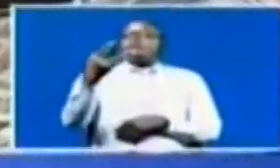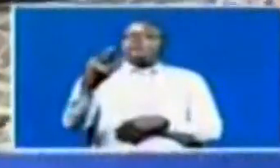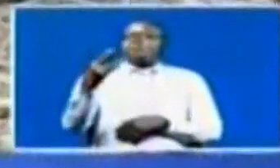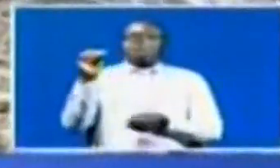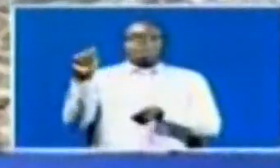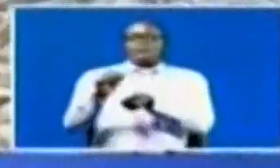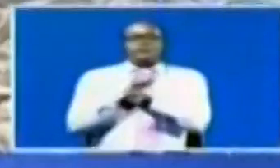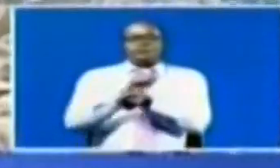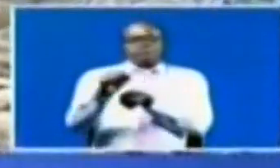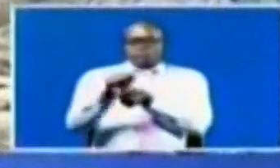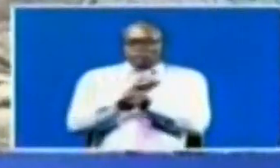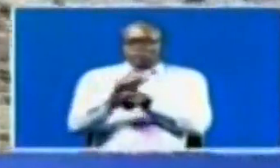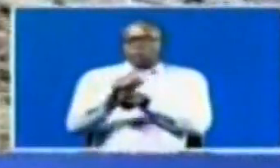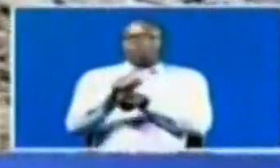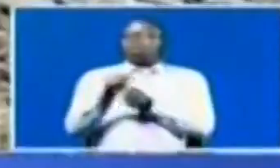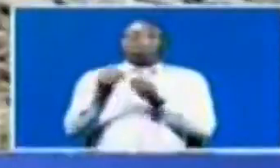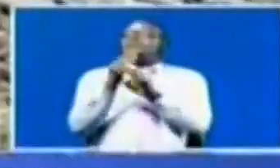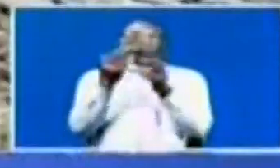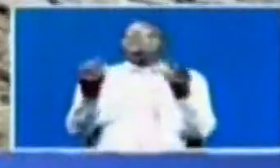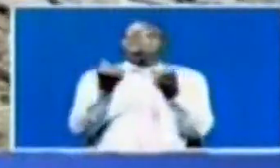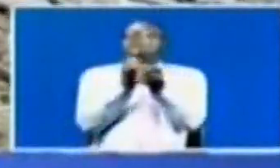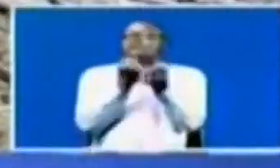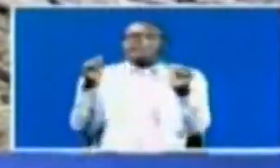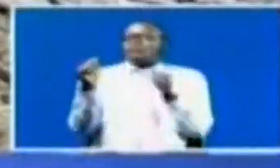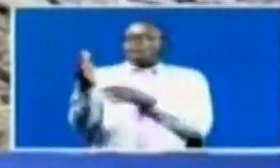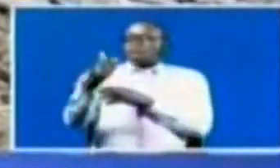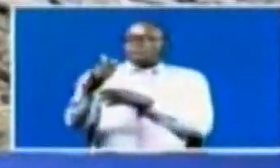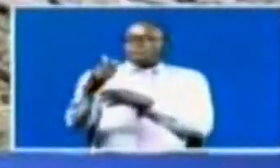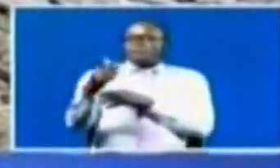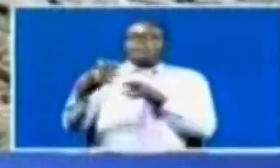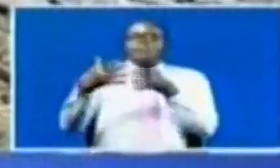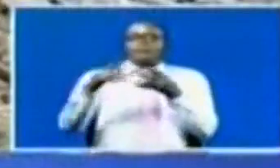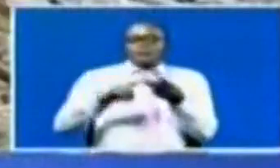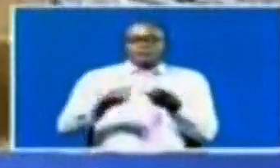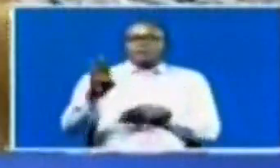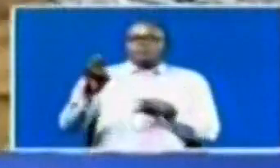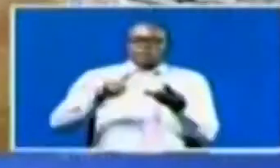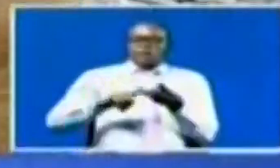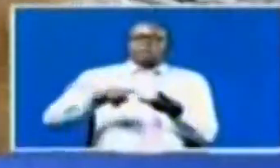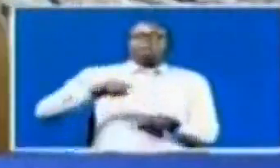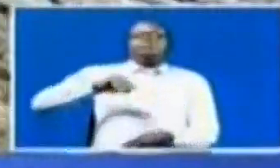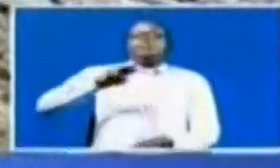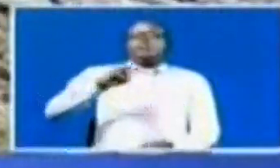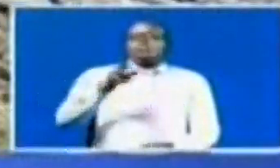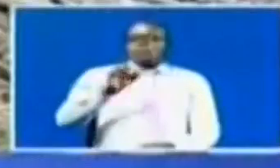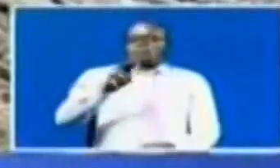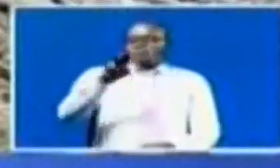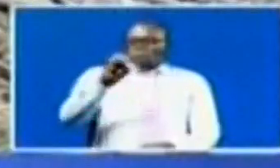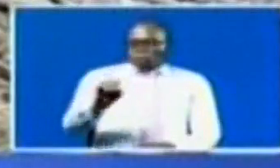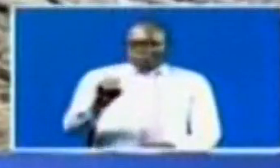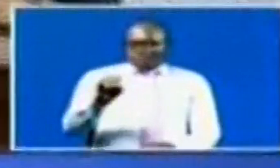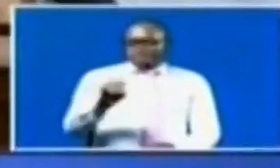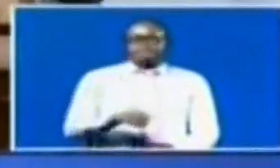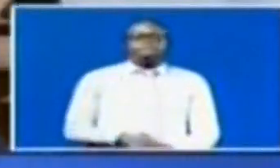zinahatarisha usalama wa balozi kama za Marekani, Botswana na Morocco, mbali na makao makuu ya shirika la Umoja wa Mataifa kuhusu